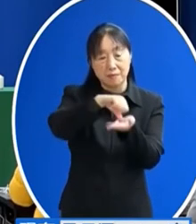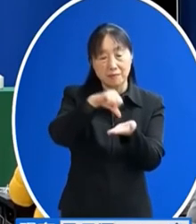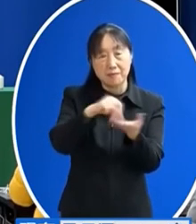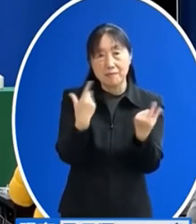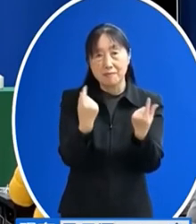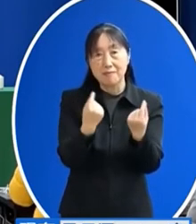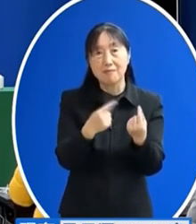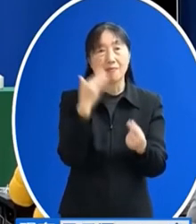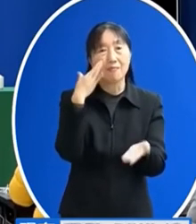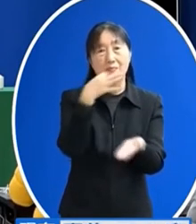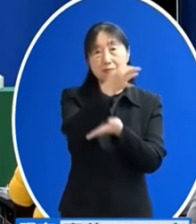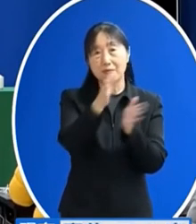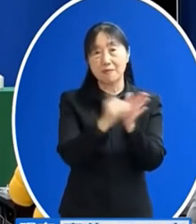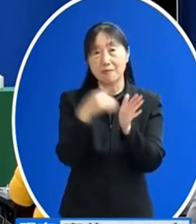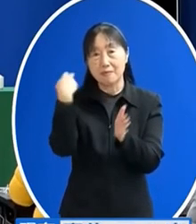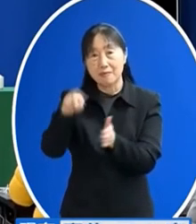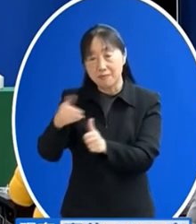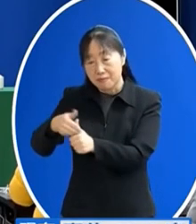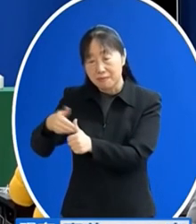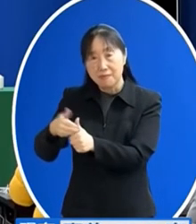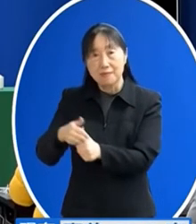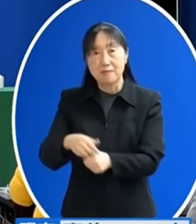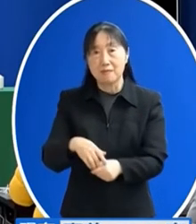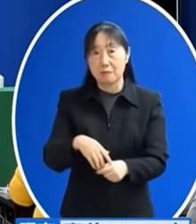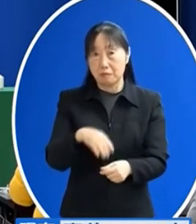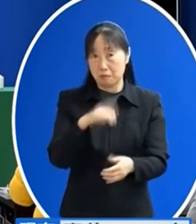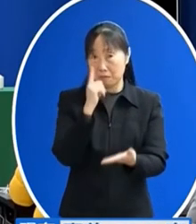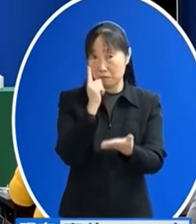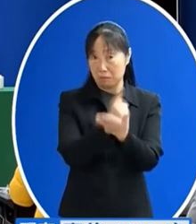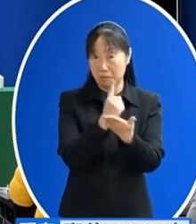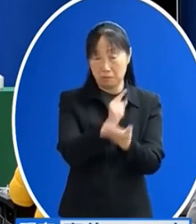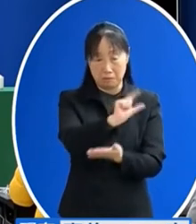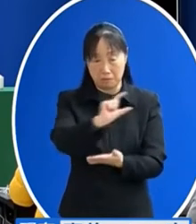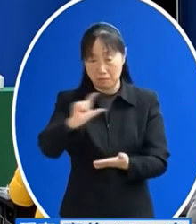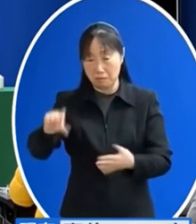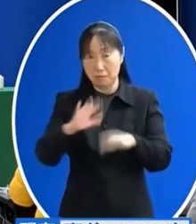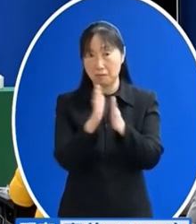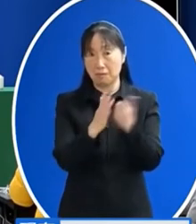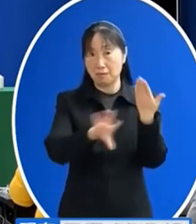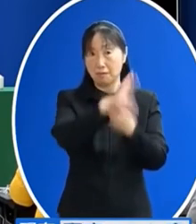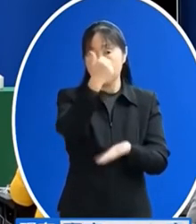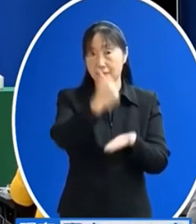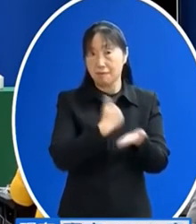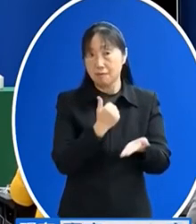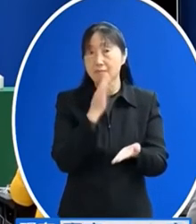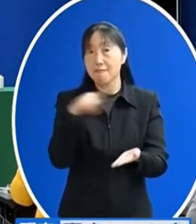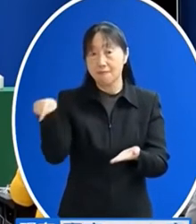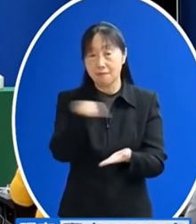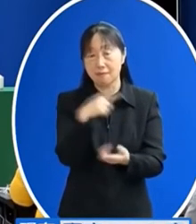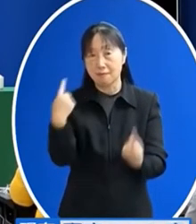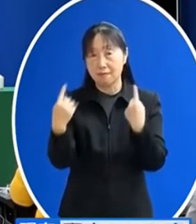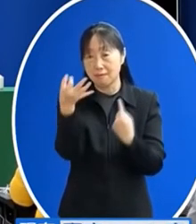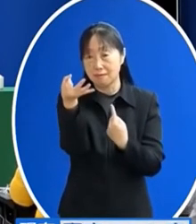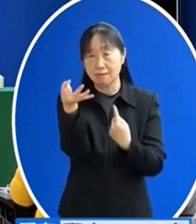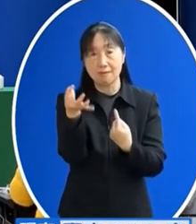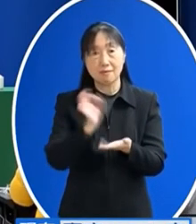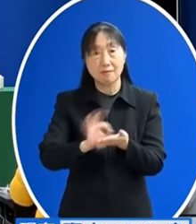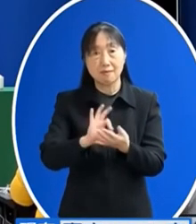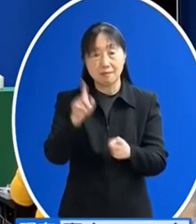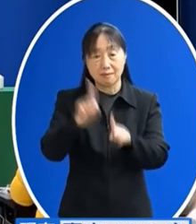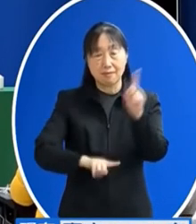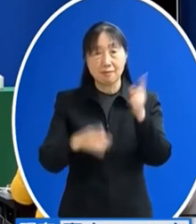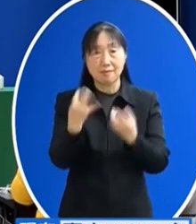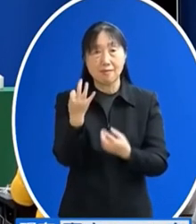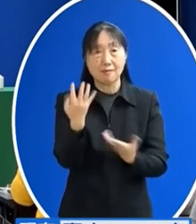养，还是要全部每一支都要？由国外引进，那两种做法的成本可能相差多少？那第二个问题